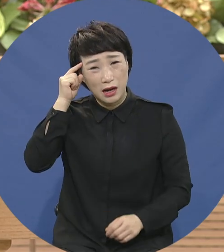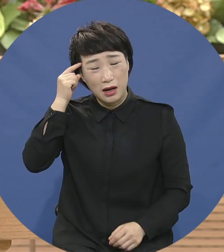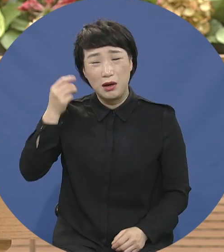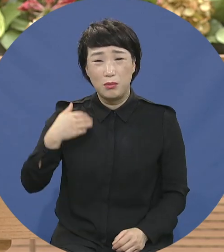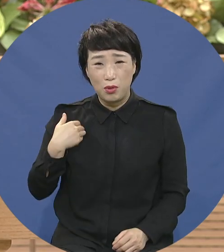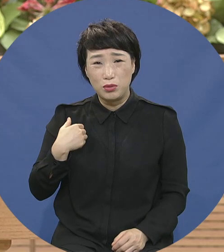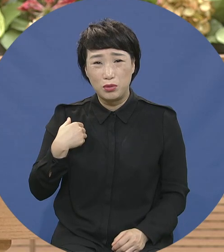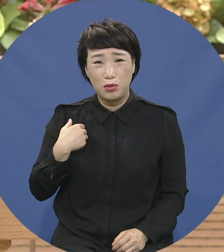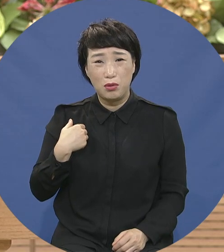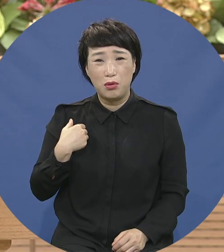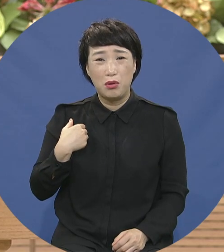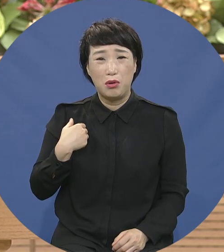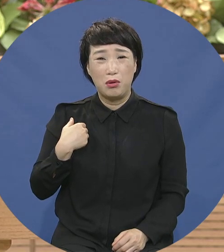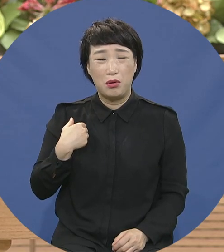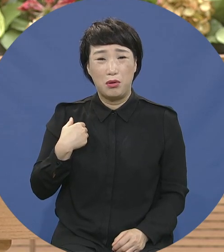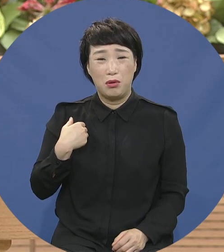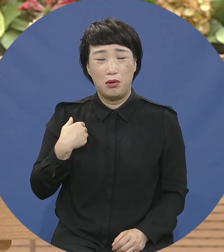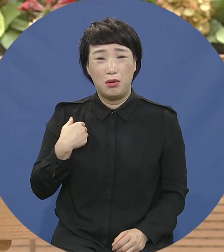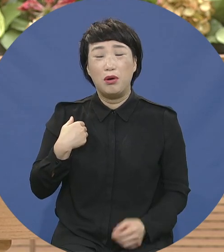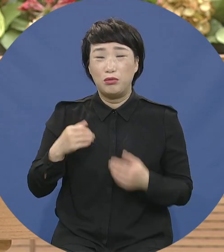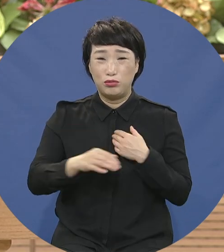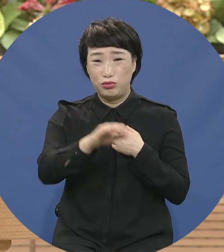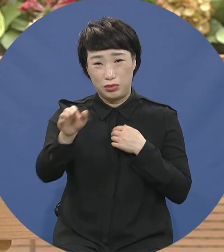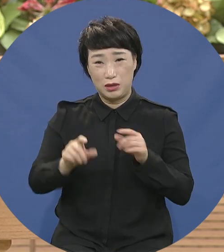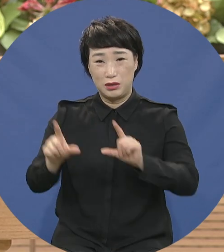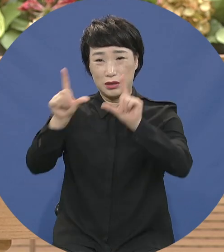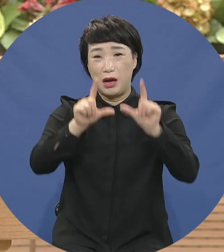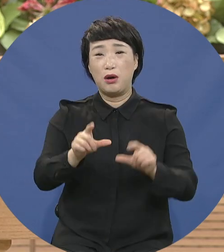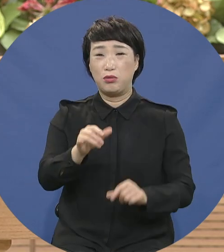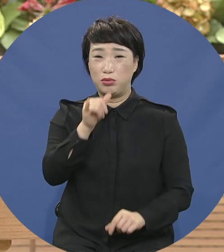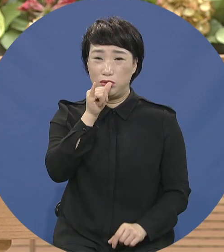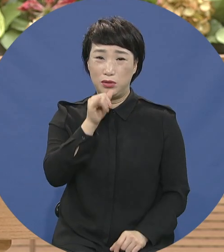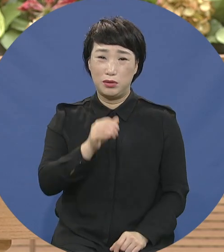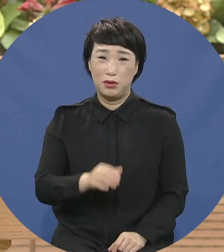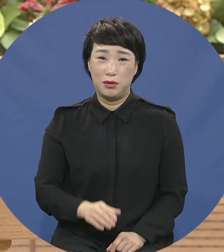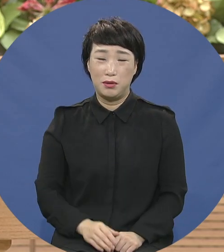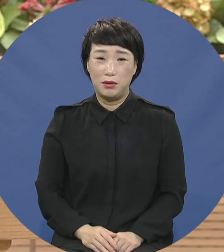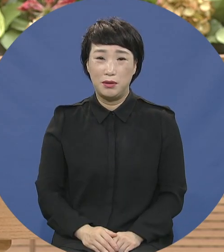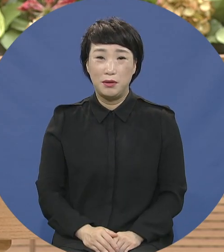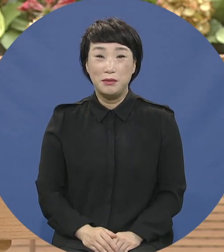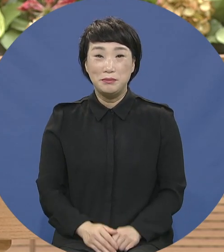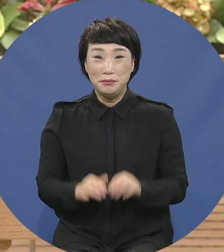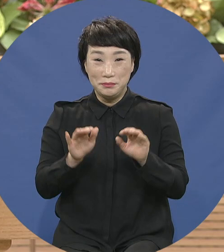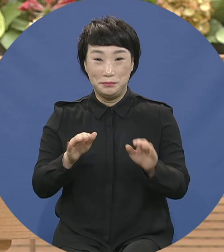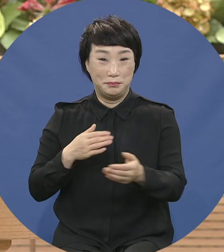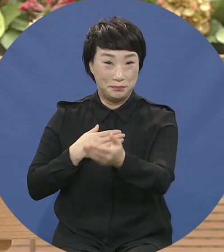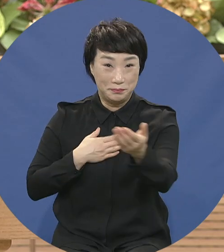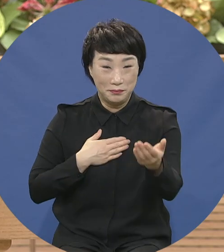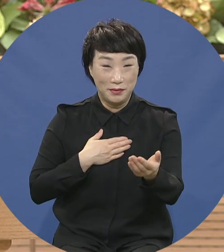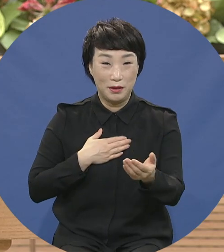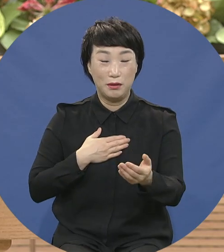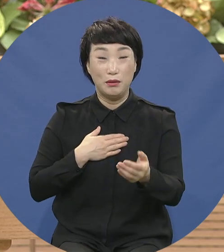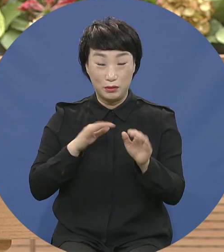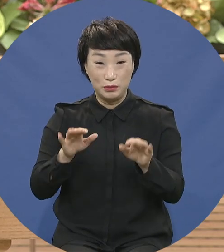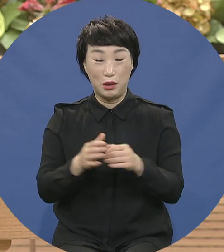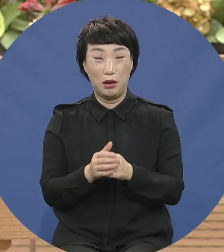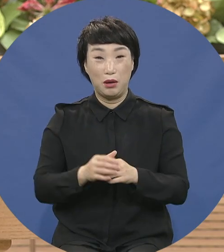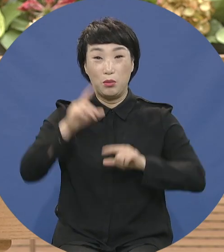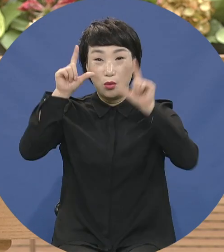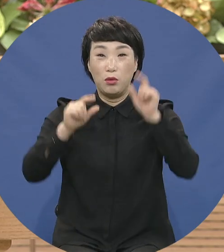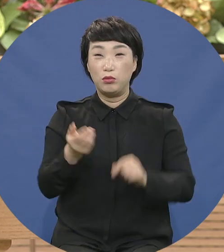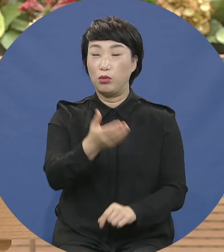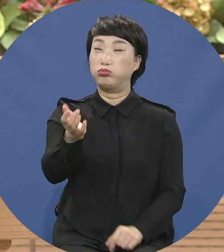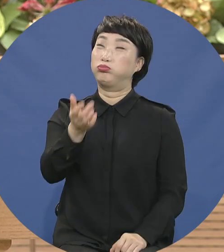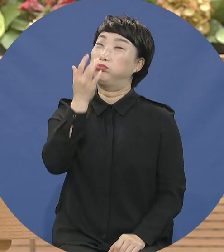생각하고, 모르고 우리가 살아가면서도 그래서